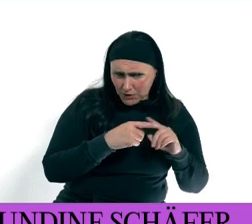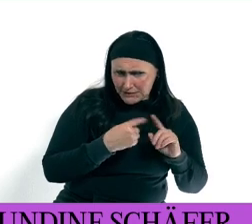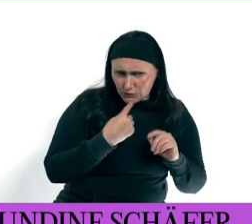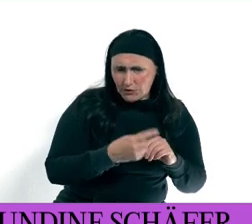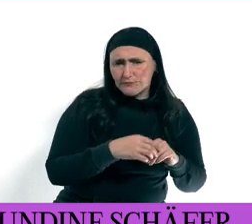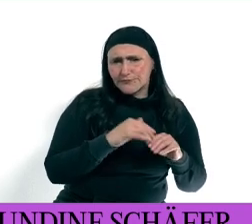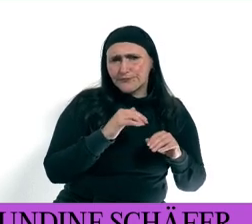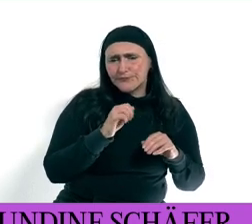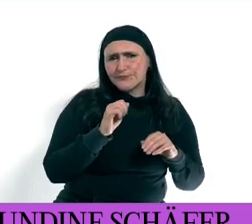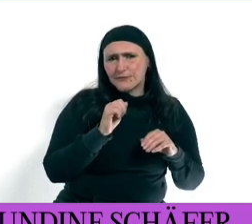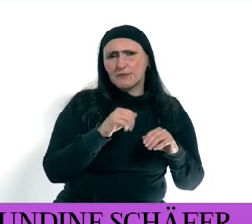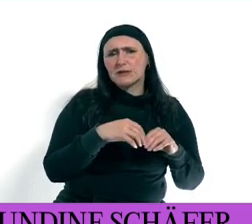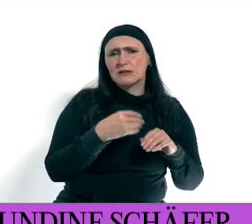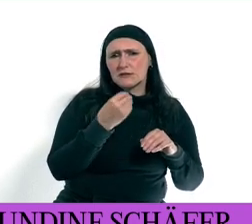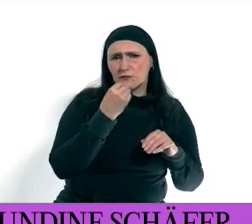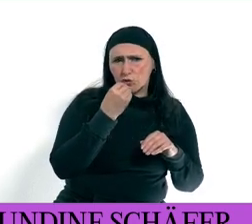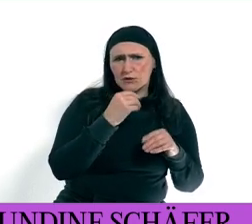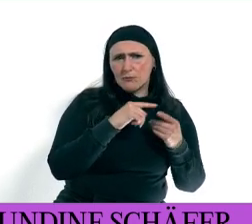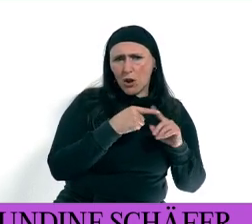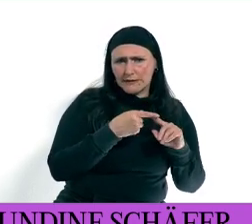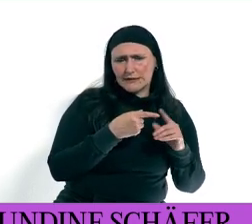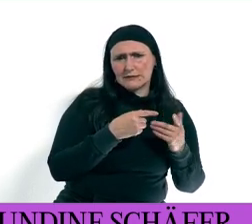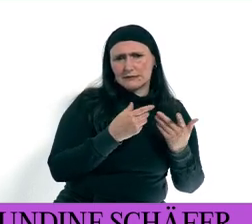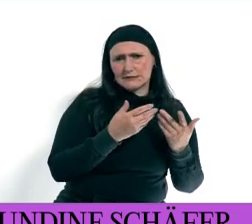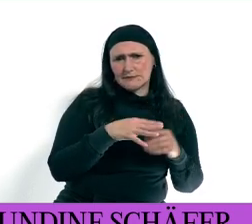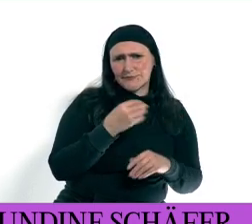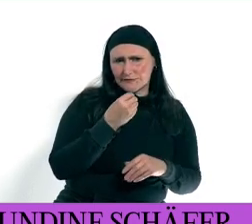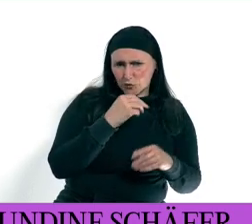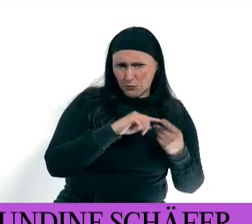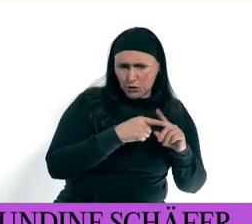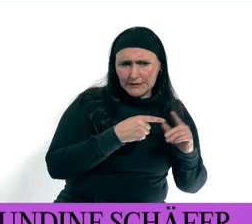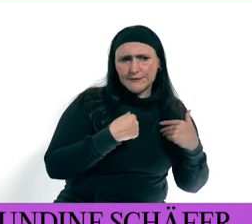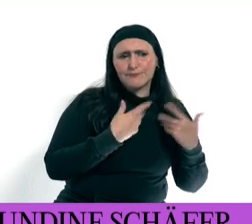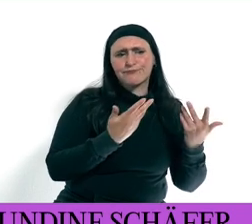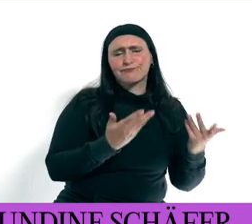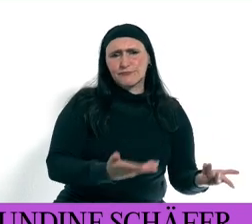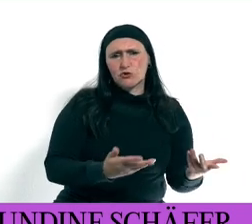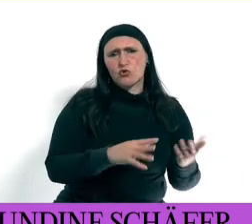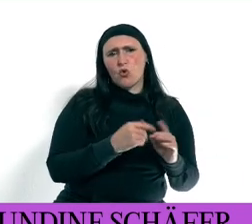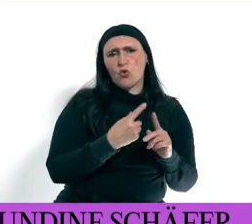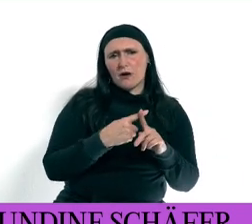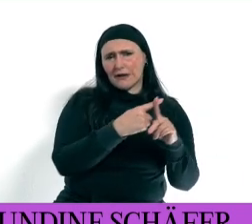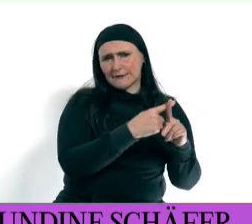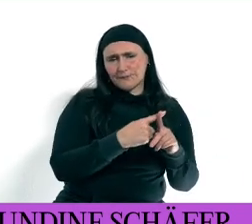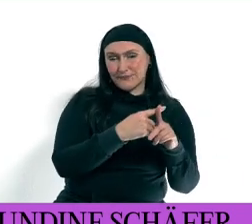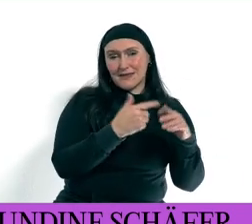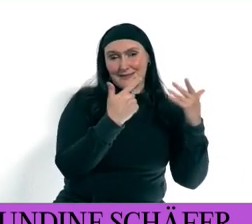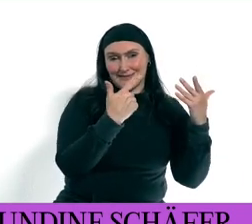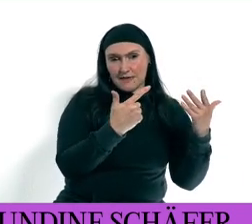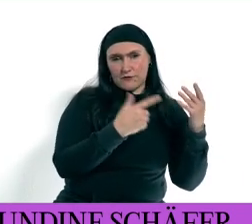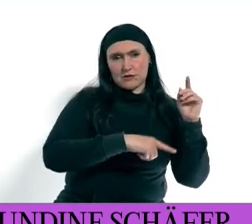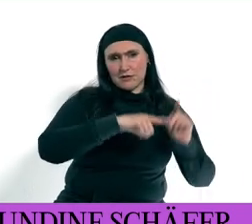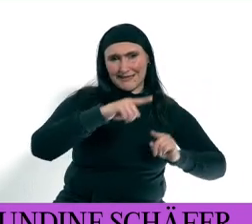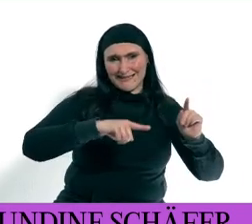politics. So the mural is on seven different films related to.